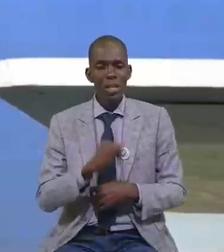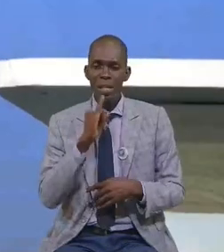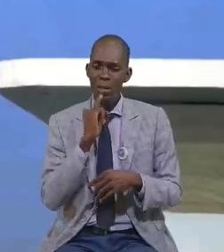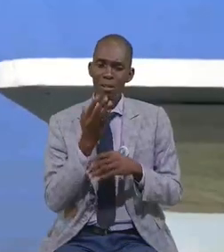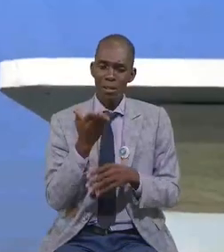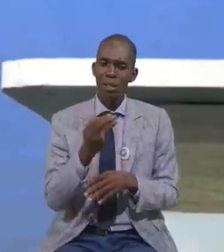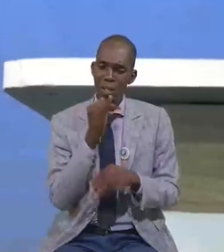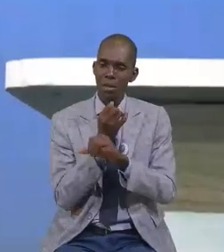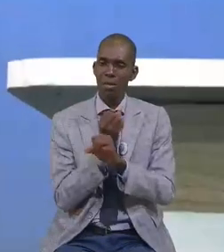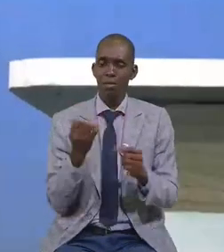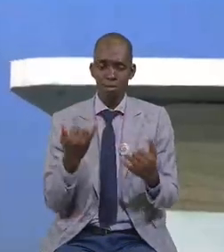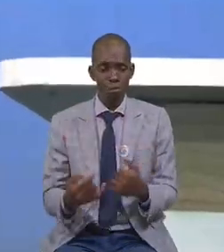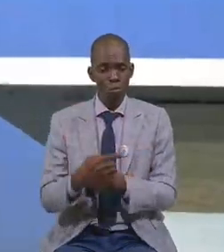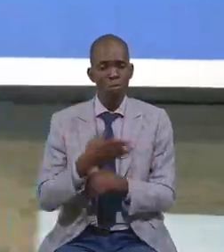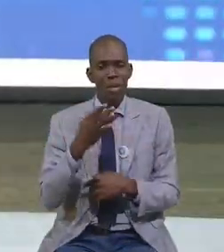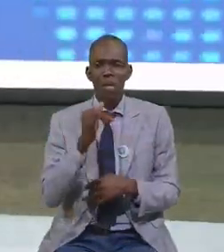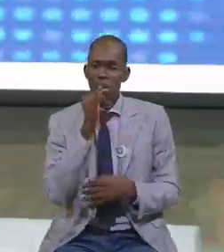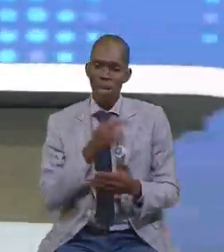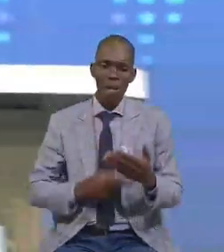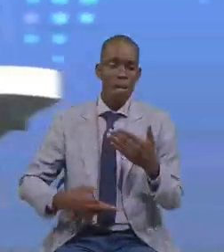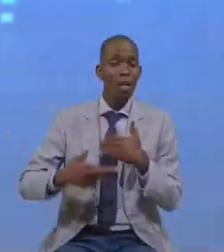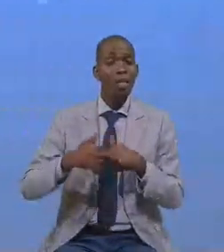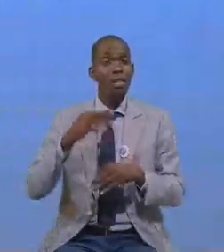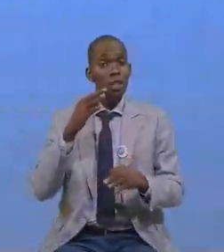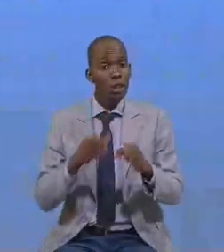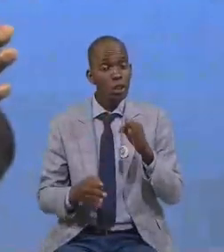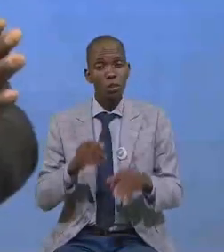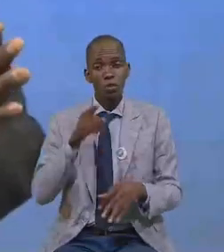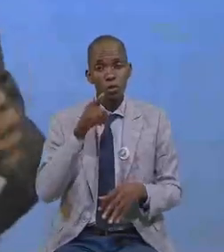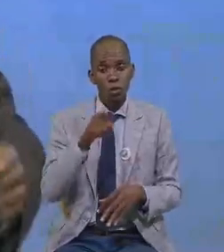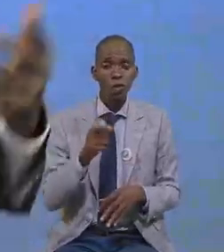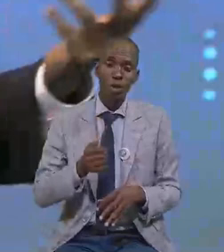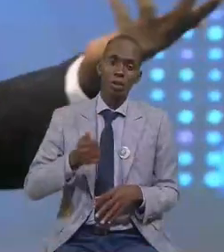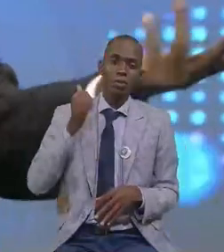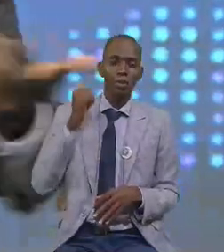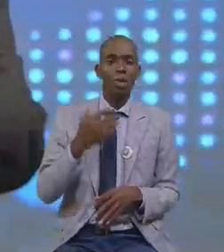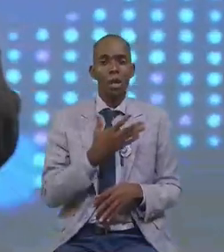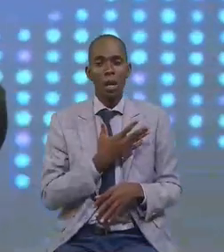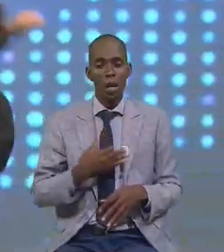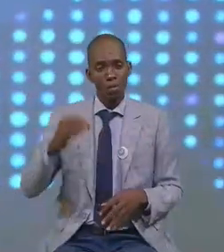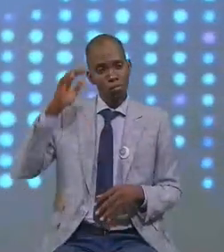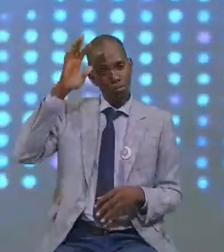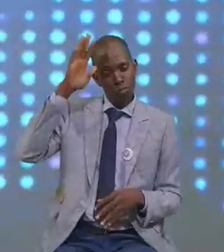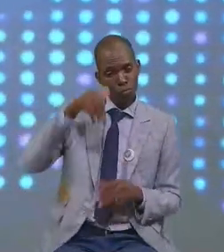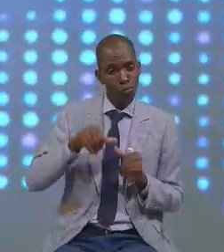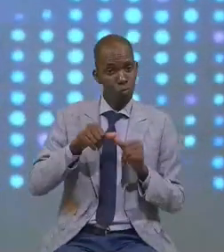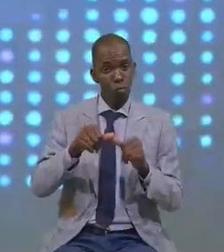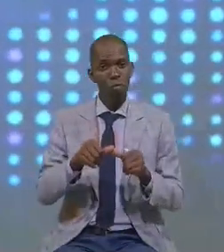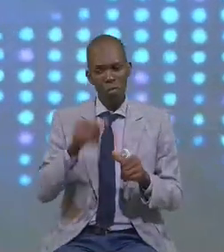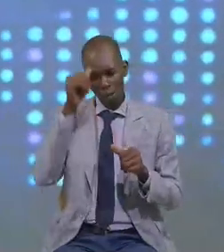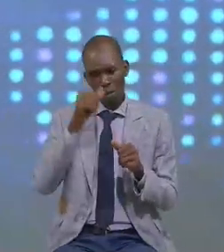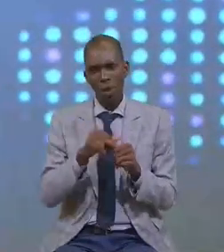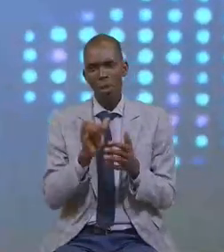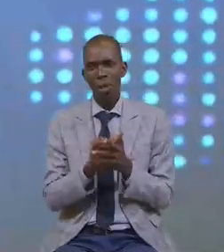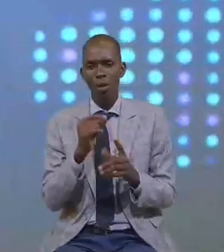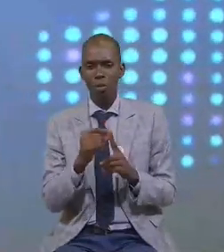salut, aujourd'hui il y a la restauration. Mais si vous résistez et si vous êtes rebelle, comprenez ces deux